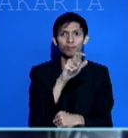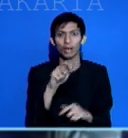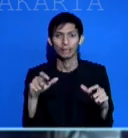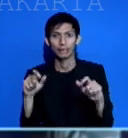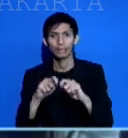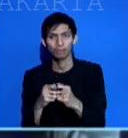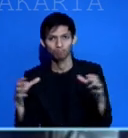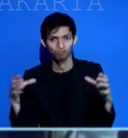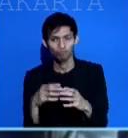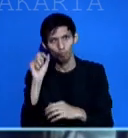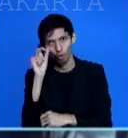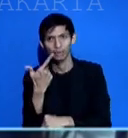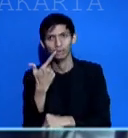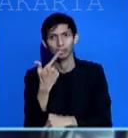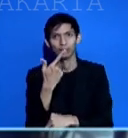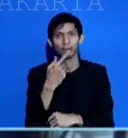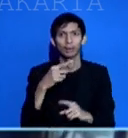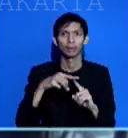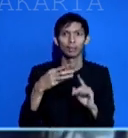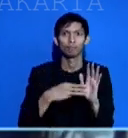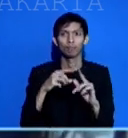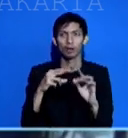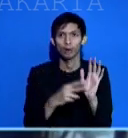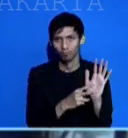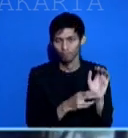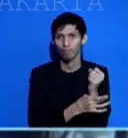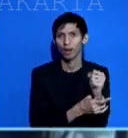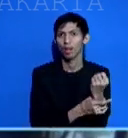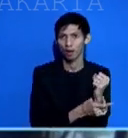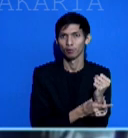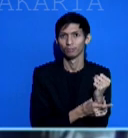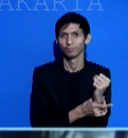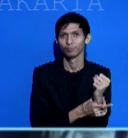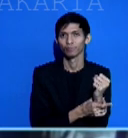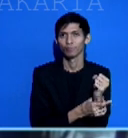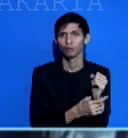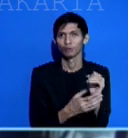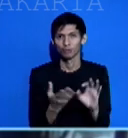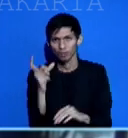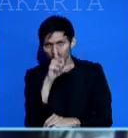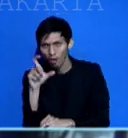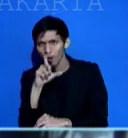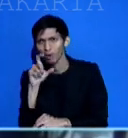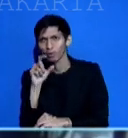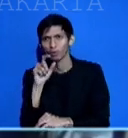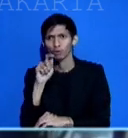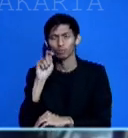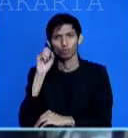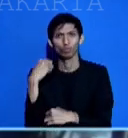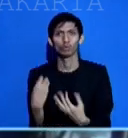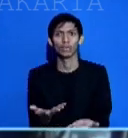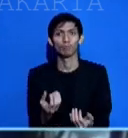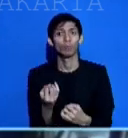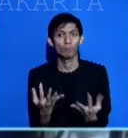Polsek Tempuran, Satreskrim Polresta Magelang, kita sedang antara mengusut kerugian yang dialami saat ini memang lagi didata secara pasti,